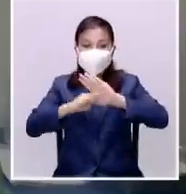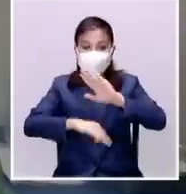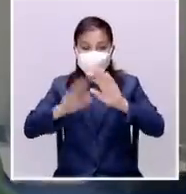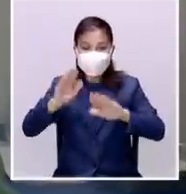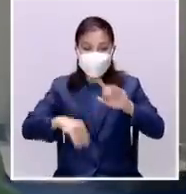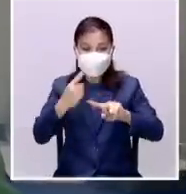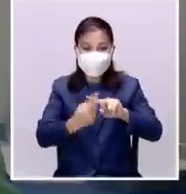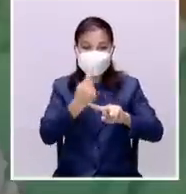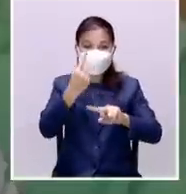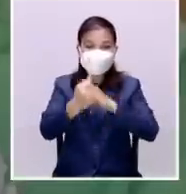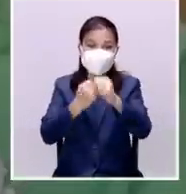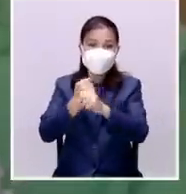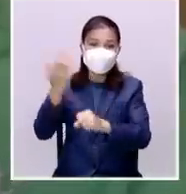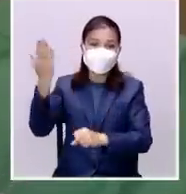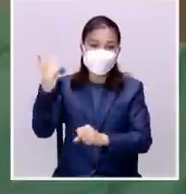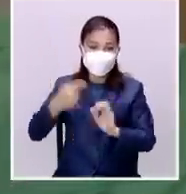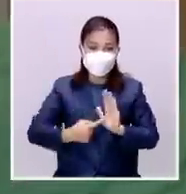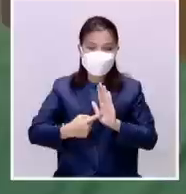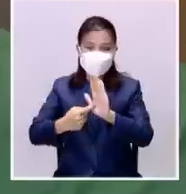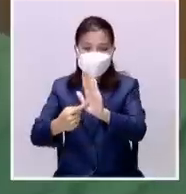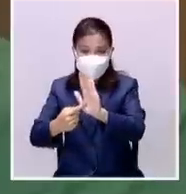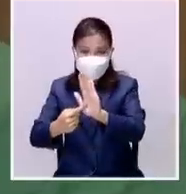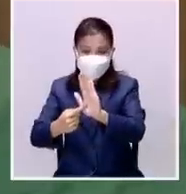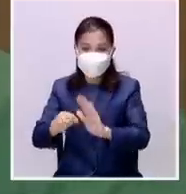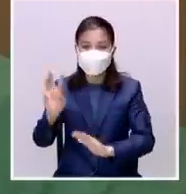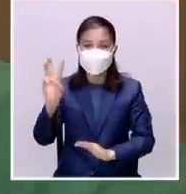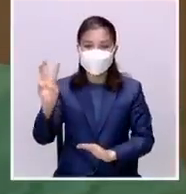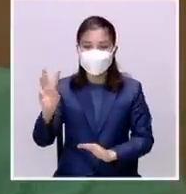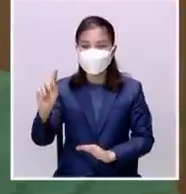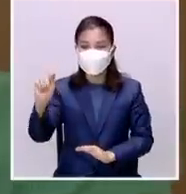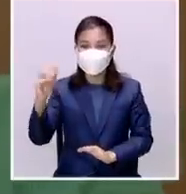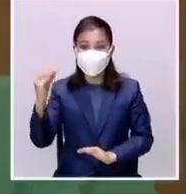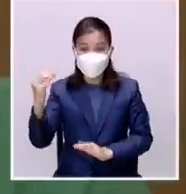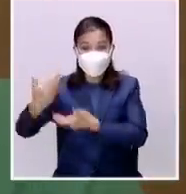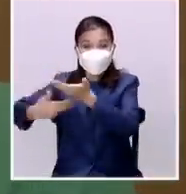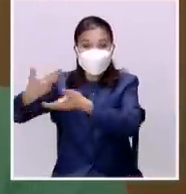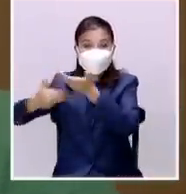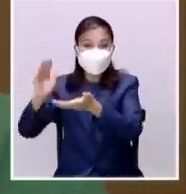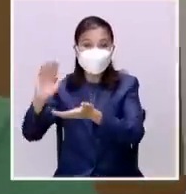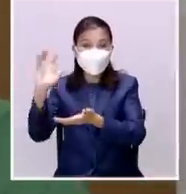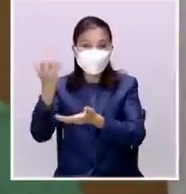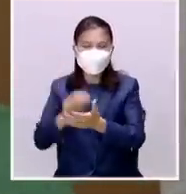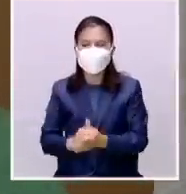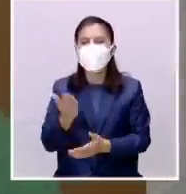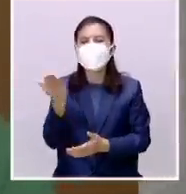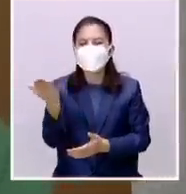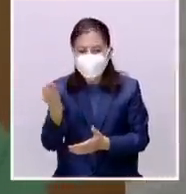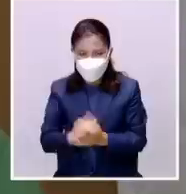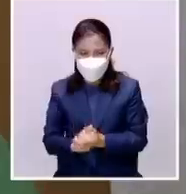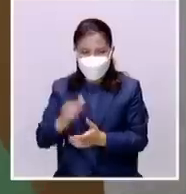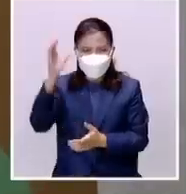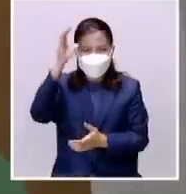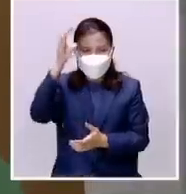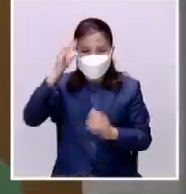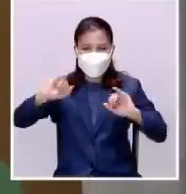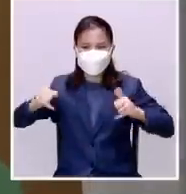ลาคมปีที่แล้วค่ะได้ไปเสนอกับองค์การการค้าโลกหรือว่า WTO บอกว่าอยากจะให้มีการยกเว้นสิทธิบัตรของวัคซีนโควิด